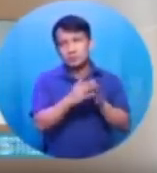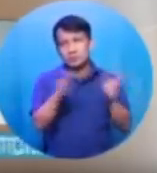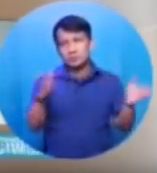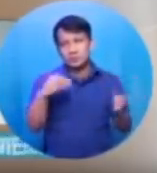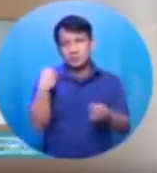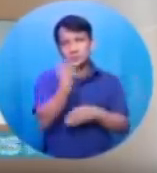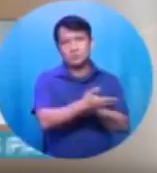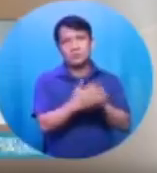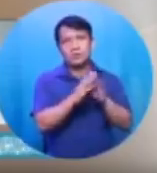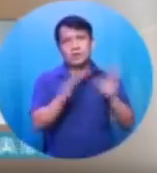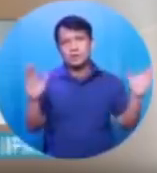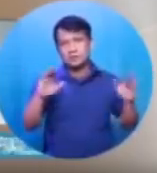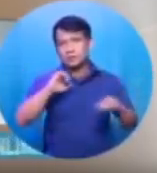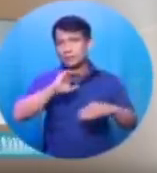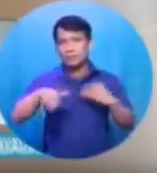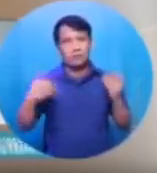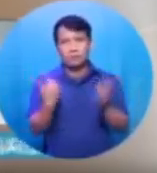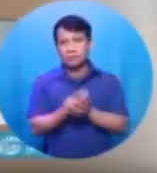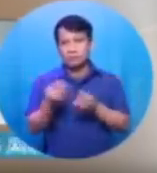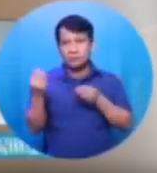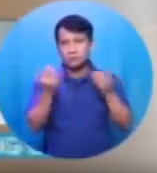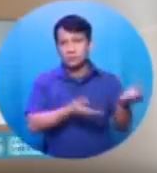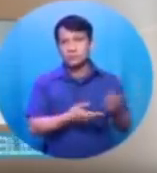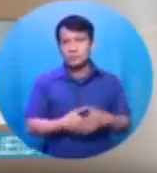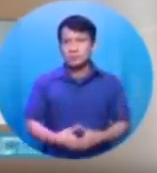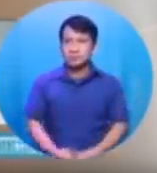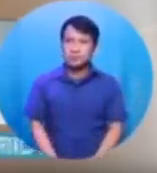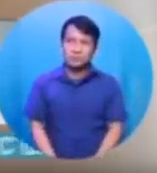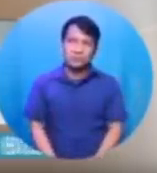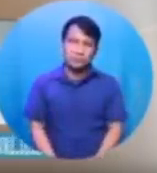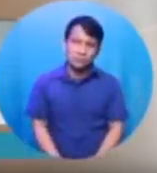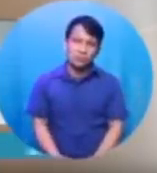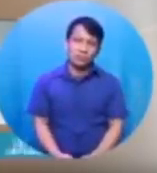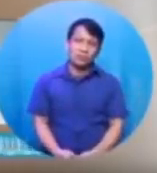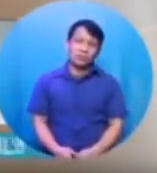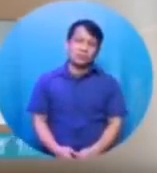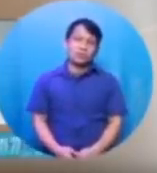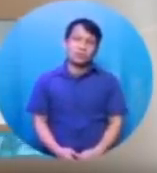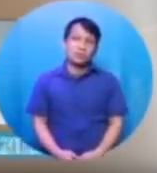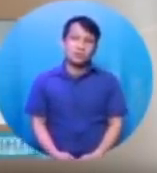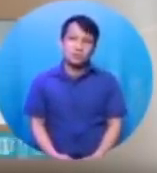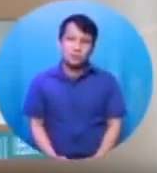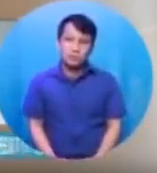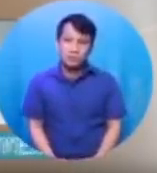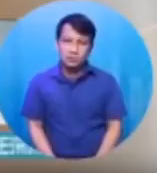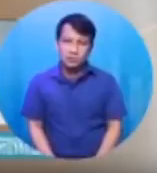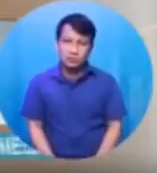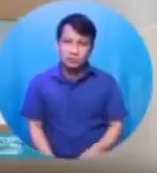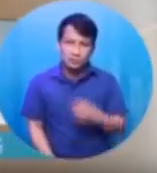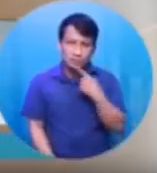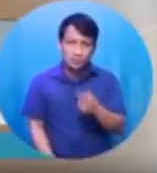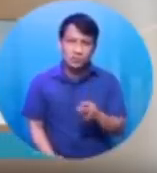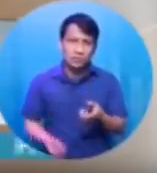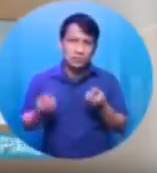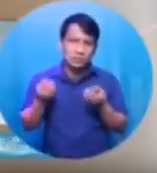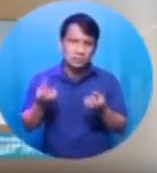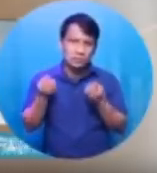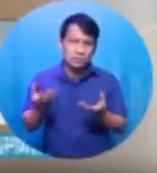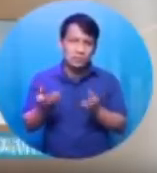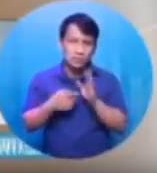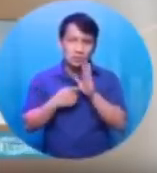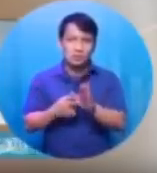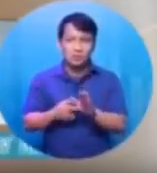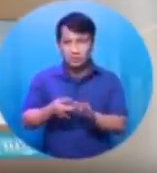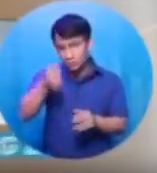Lahat binigay ko sa'yo eh. Binigay? Bakit? Hindi totoo. Kala mo, hindi ko alam, buti ka hapon. Ang dami mong ano, ikaw ang muna